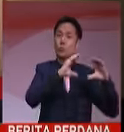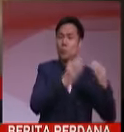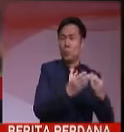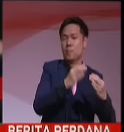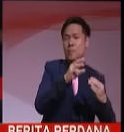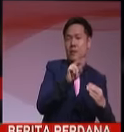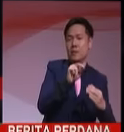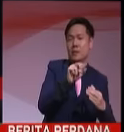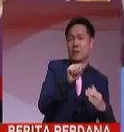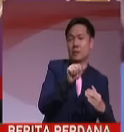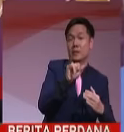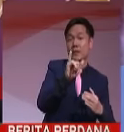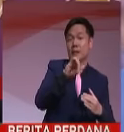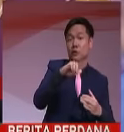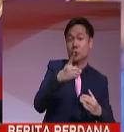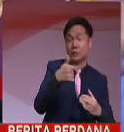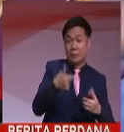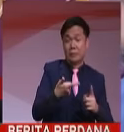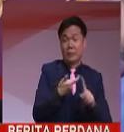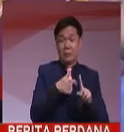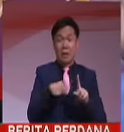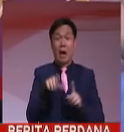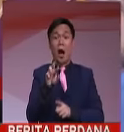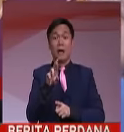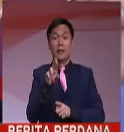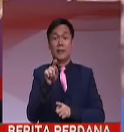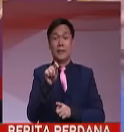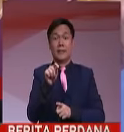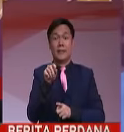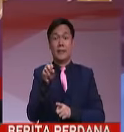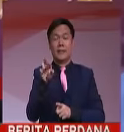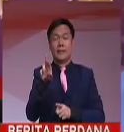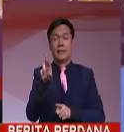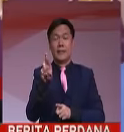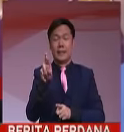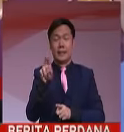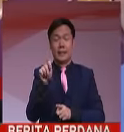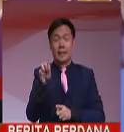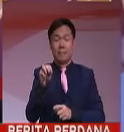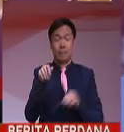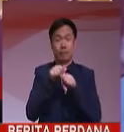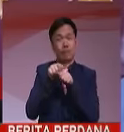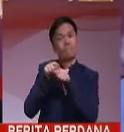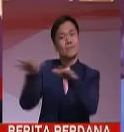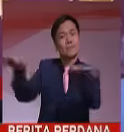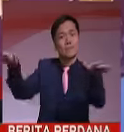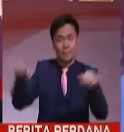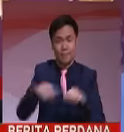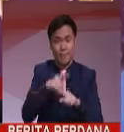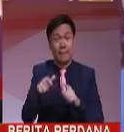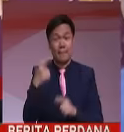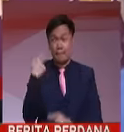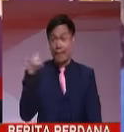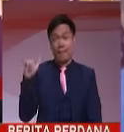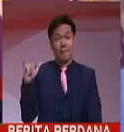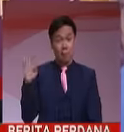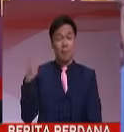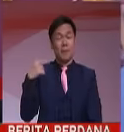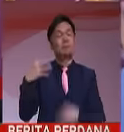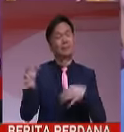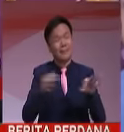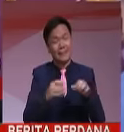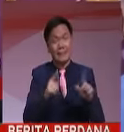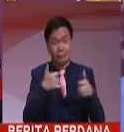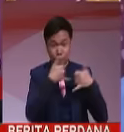atrosemary year TM Jadi kami mengharapkan Nasution ketua Ibi tadi kita akan ada anugrahnya seterusnya